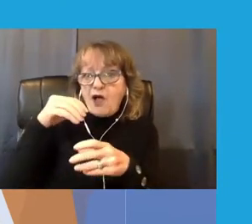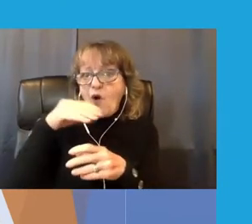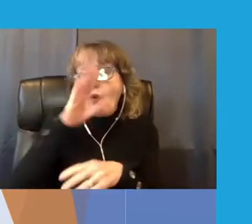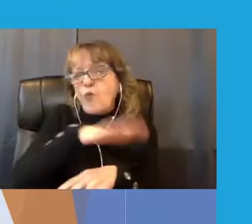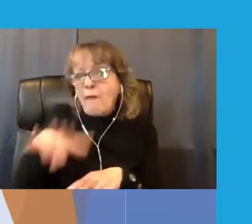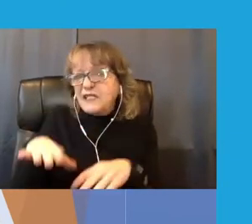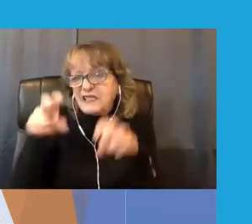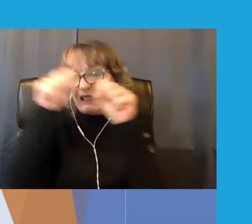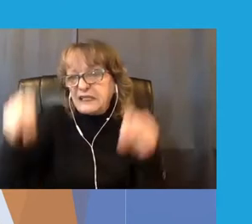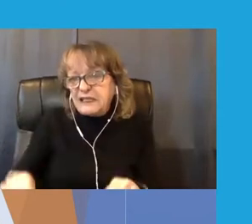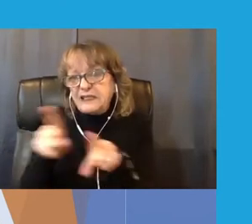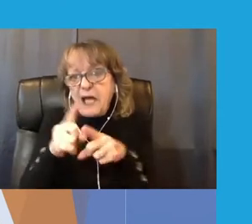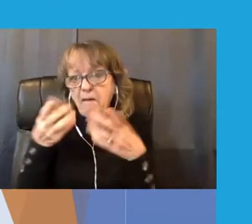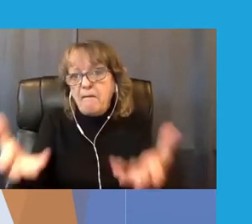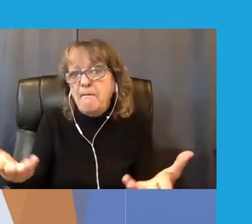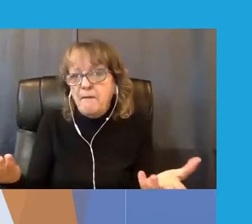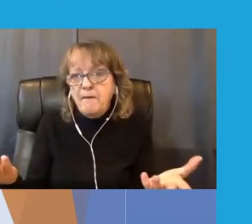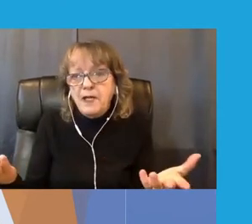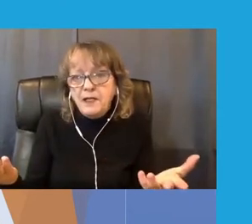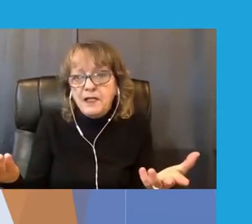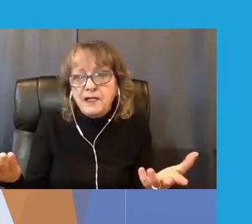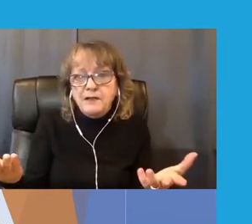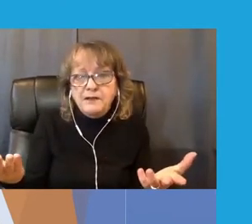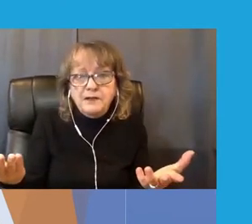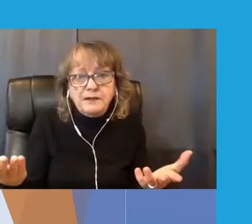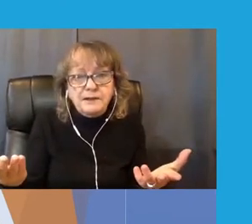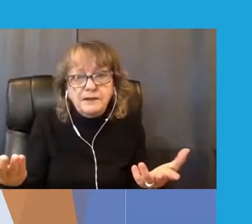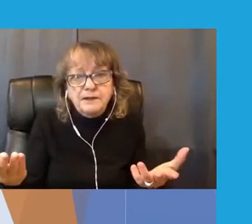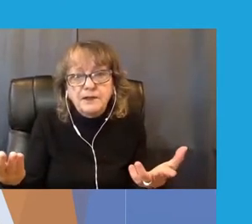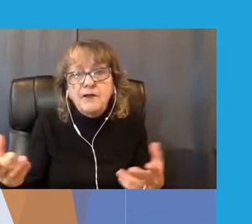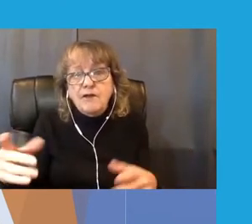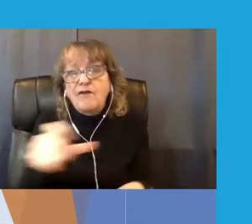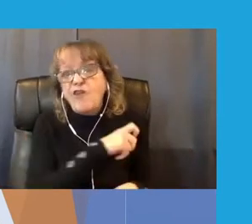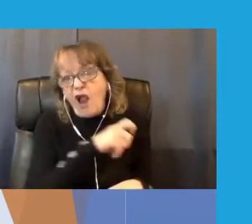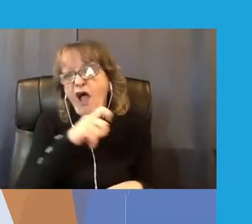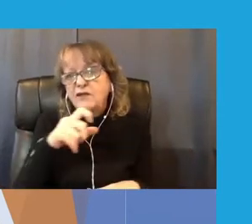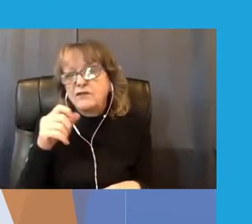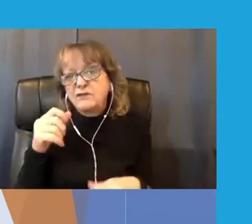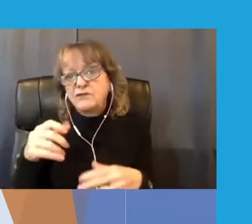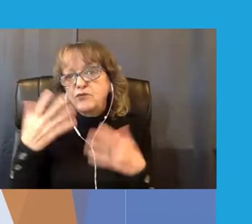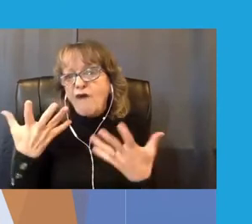systémiques qui augmentent la prévalence de violence dans nos vies.